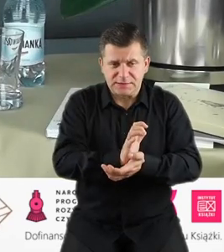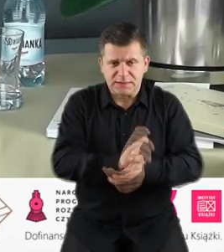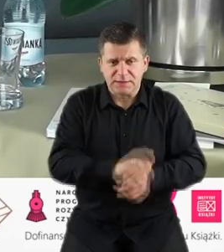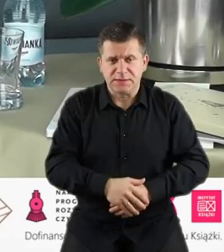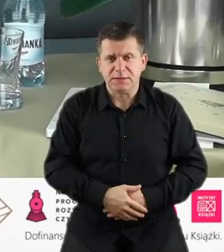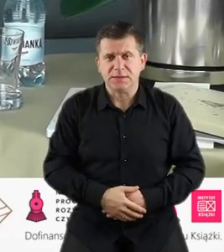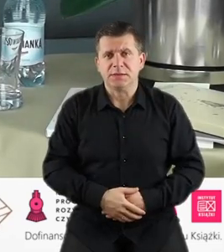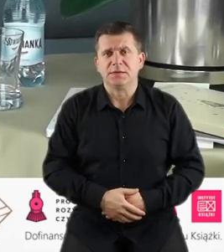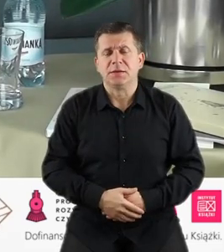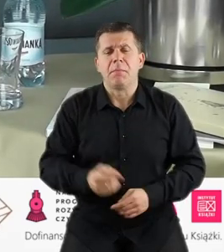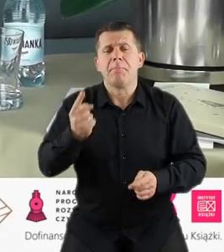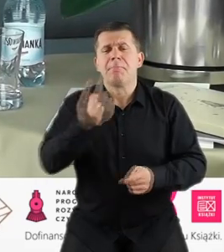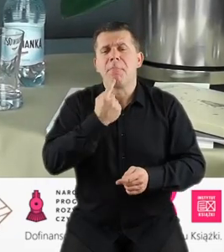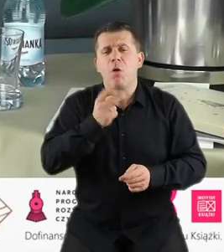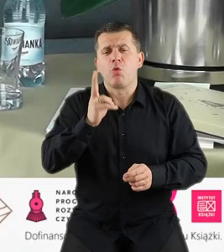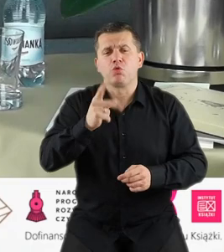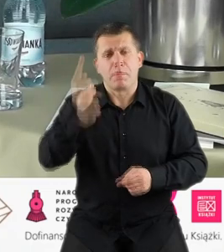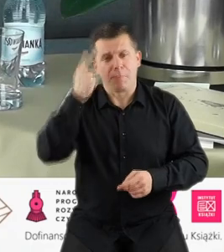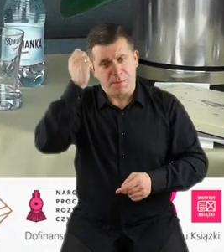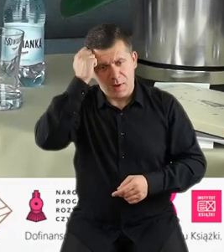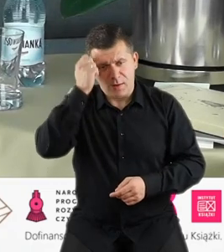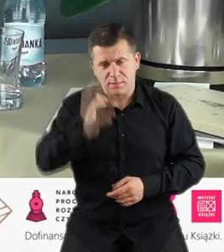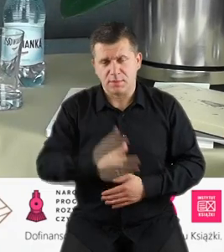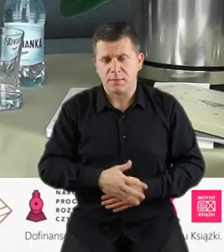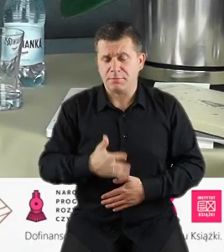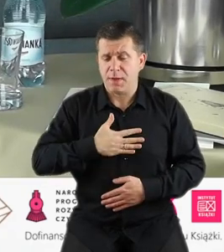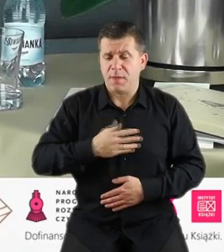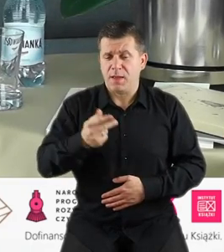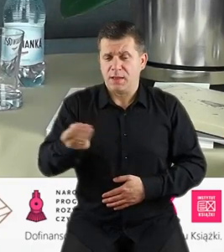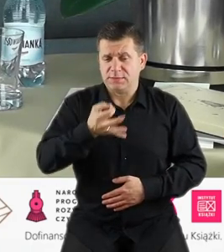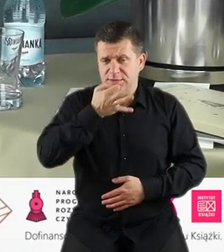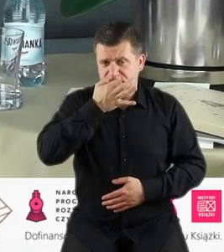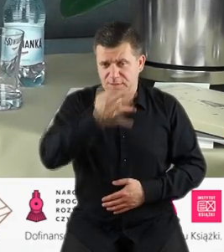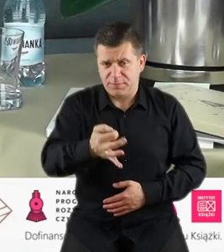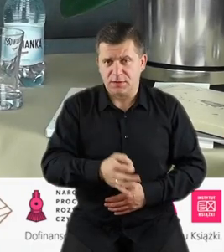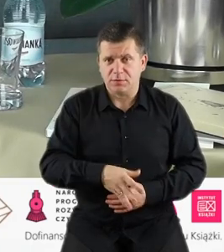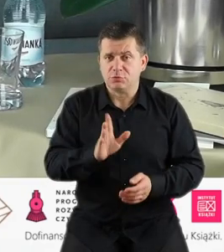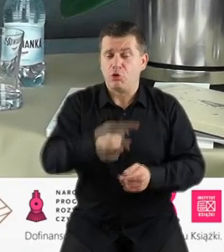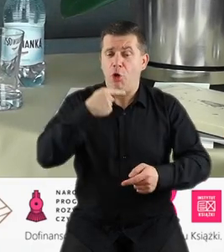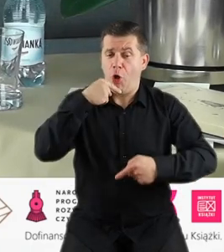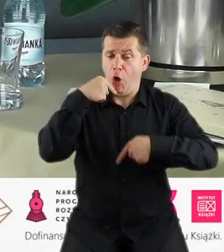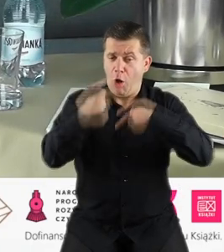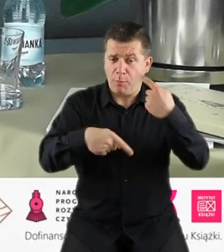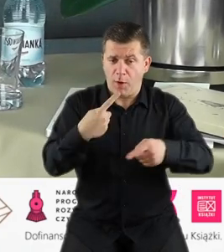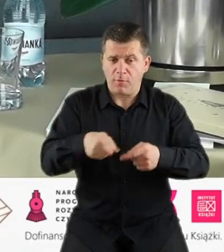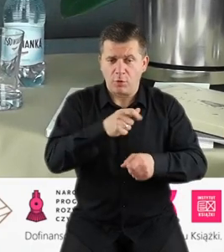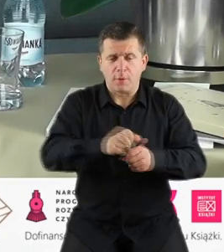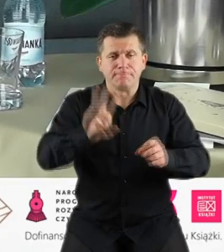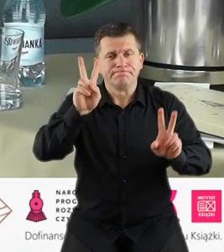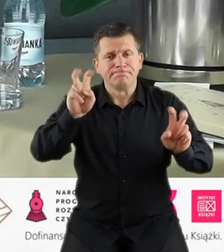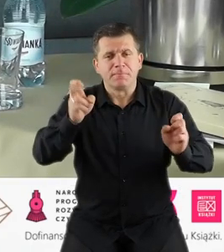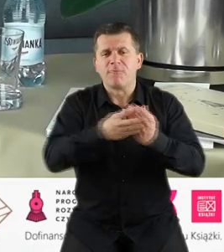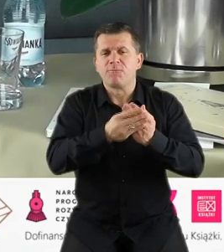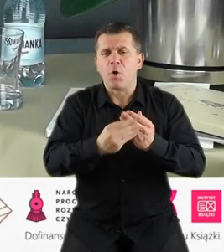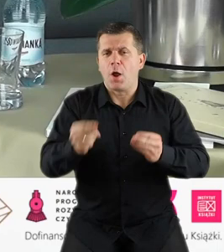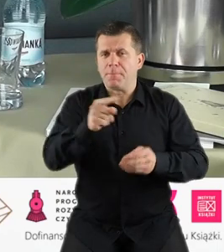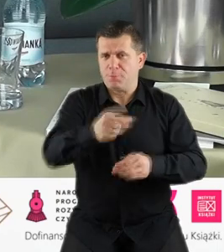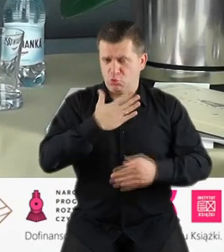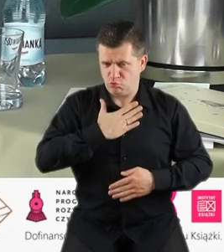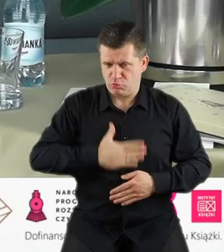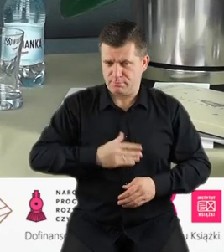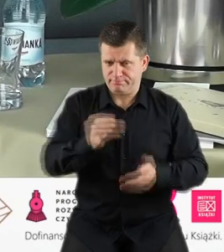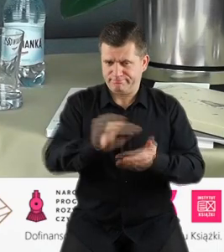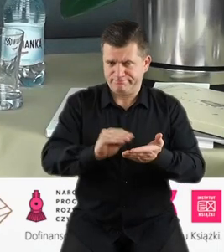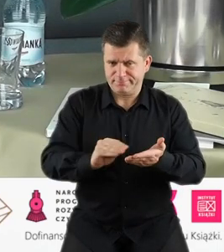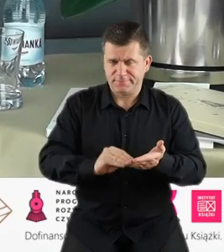kto o nich potem pamięta. Jeszcze dwa pytania, bo czas nam się kończy. Chciałam jeszcze zapytać, czy opowiadanie to jest taka forma, która Pani najbardziej